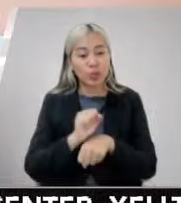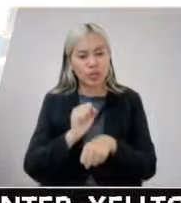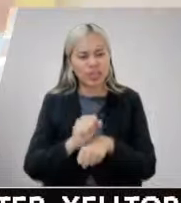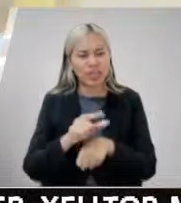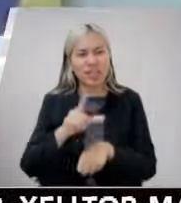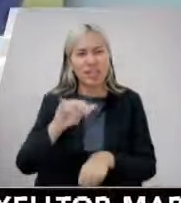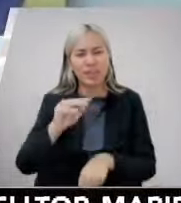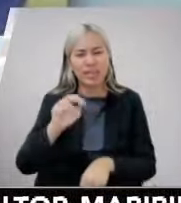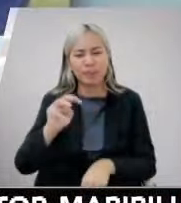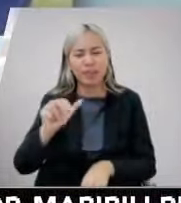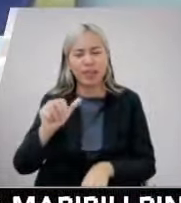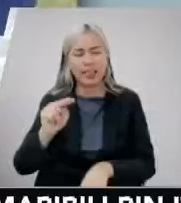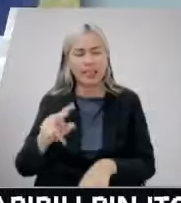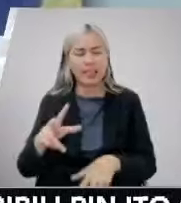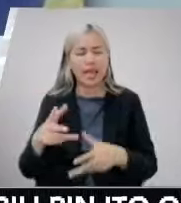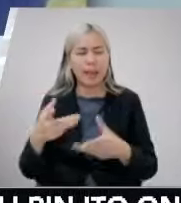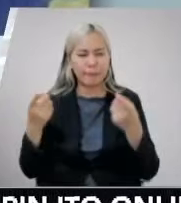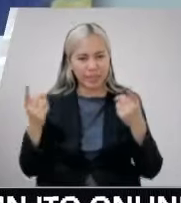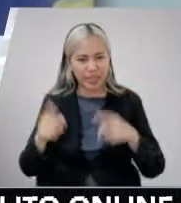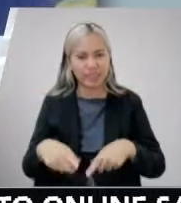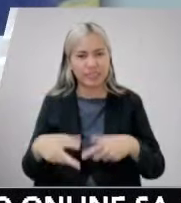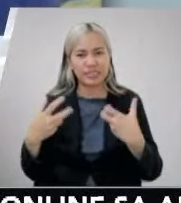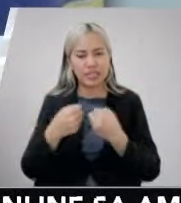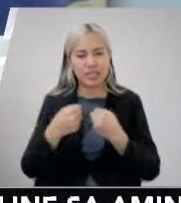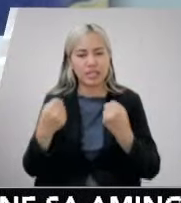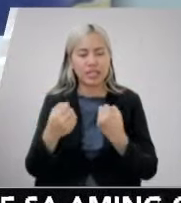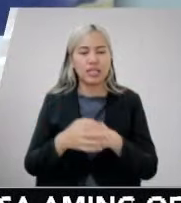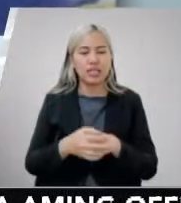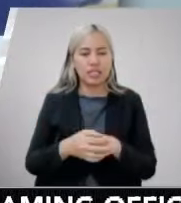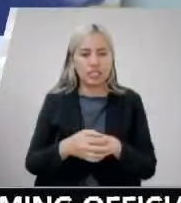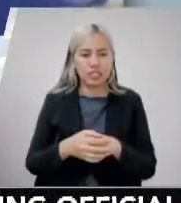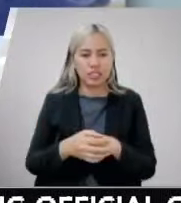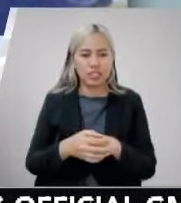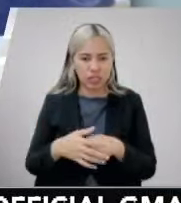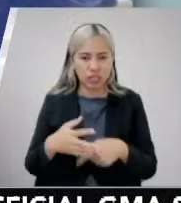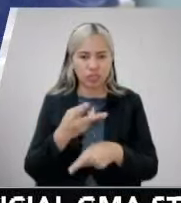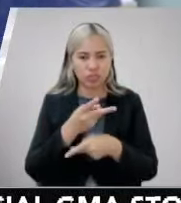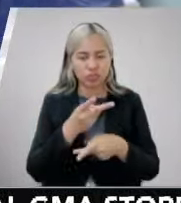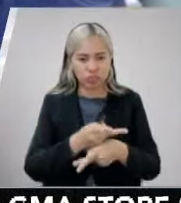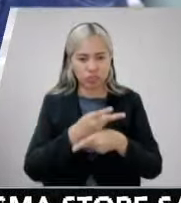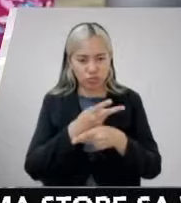siya. Kaya musmus man, todo alaga si Gabgab sa kanyang ama.